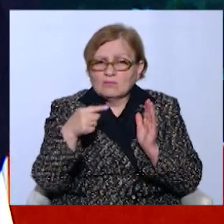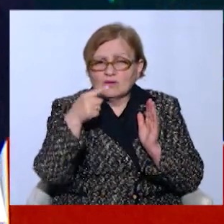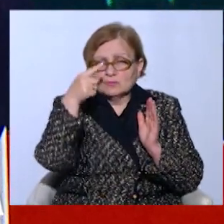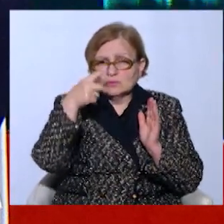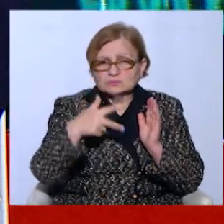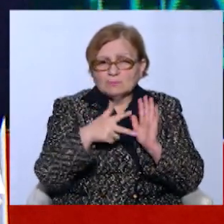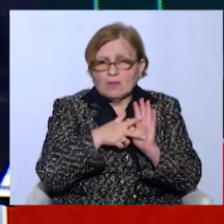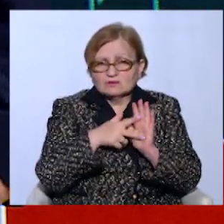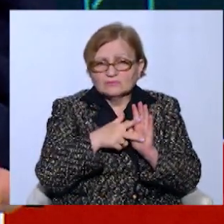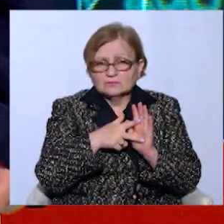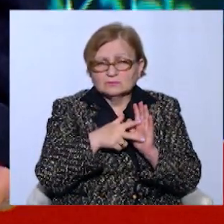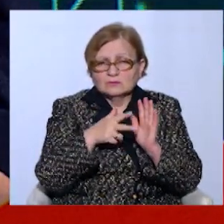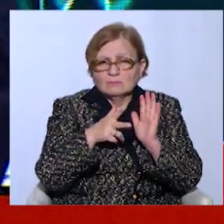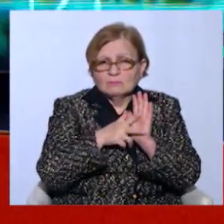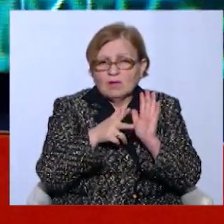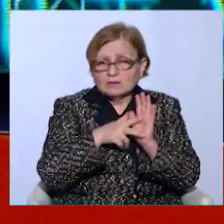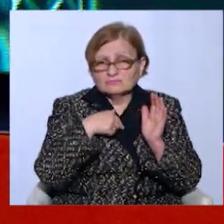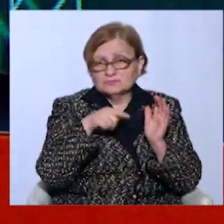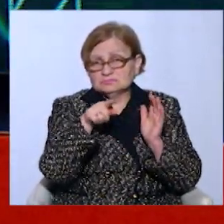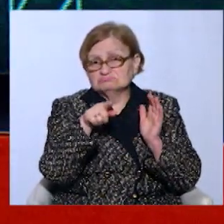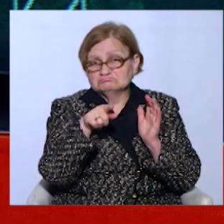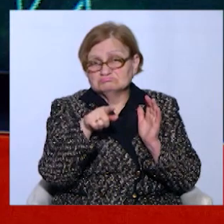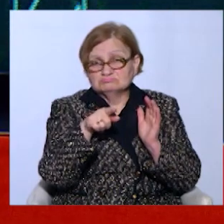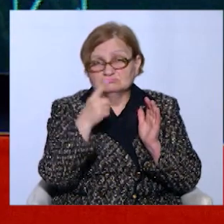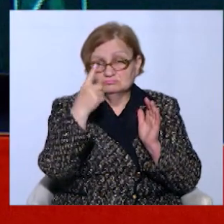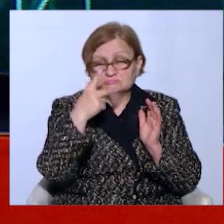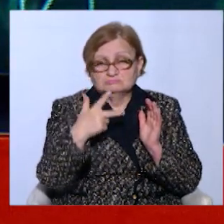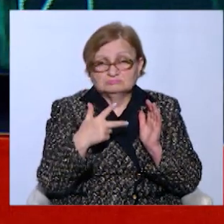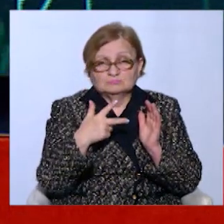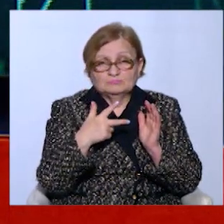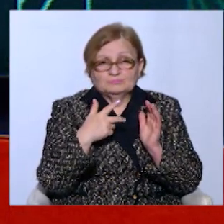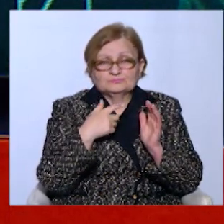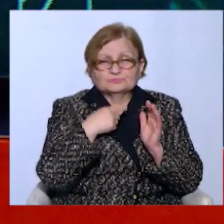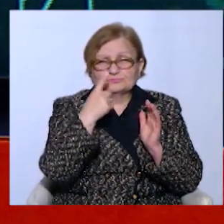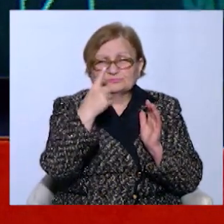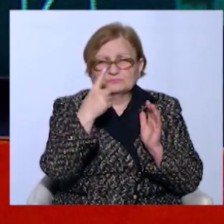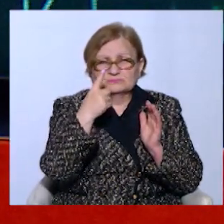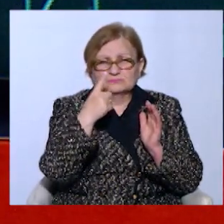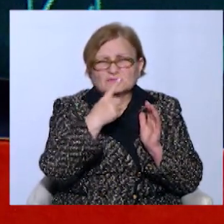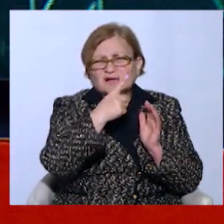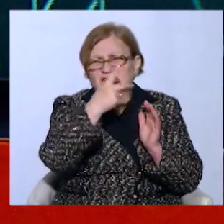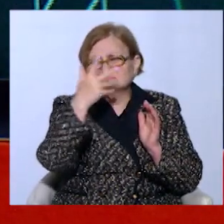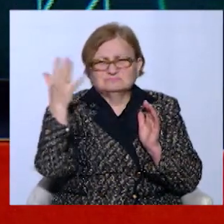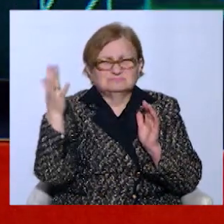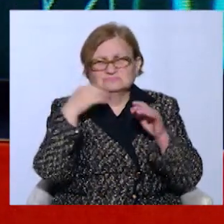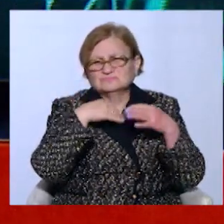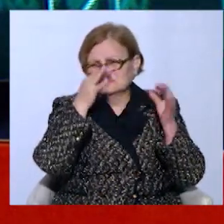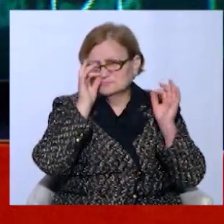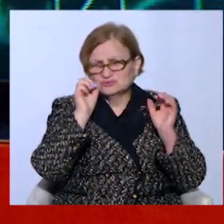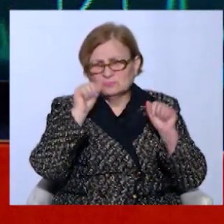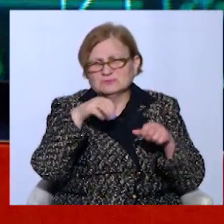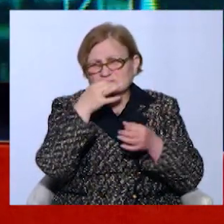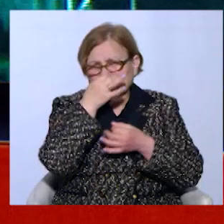5/8? მერვედი მომწონს მე. ერთიანი მე რიცხვი შემიძლია წარმოვიდგინო მრავალ წილადის